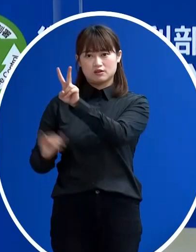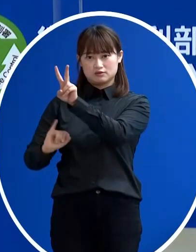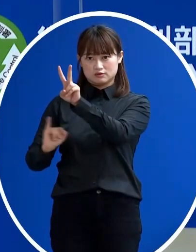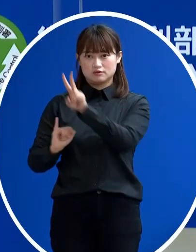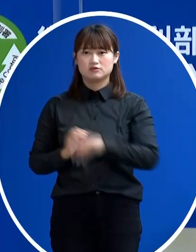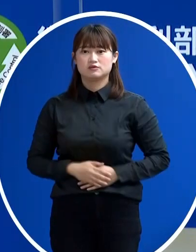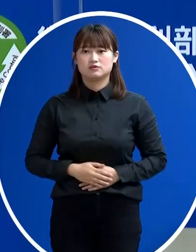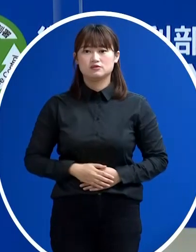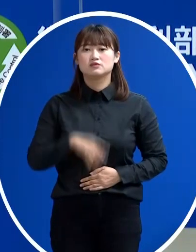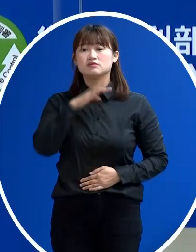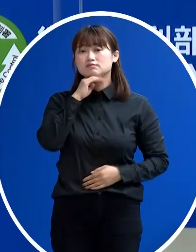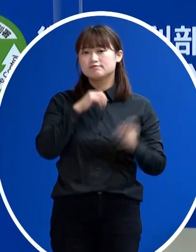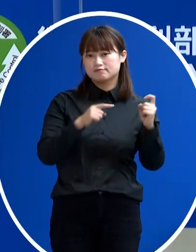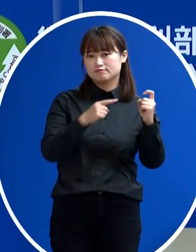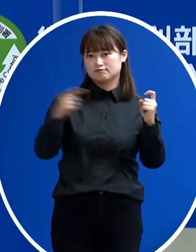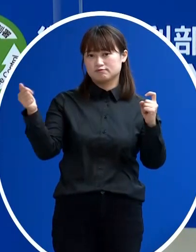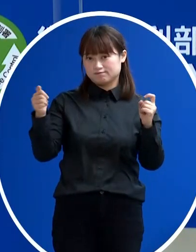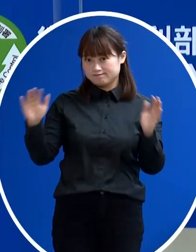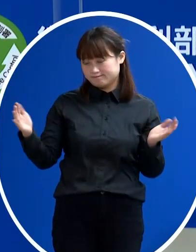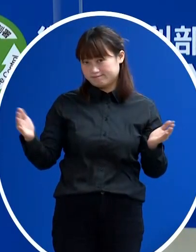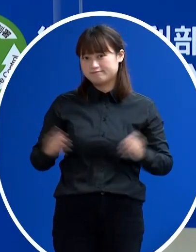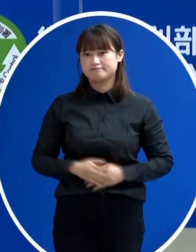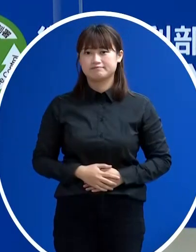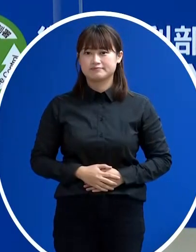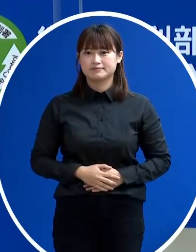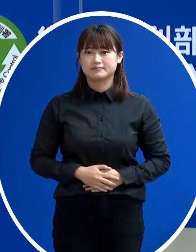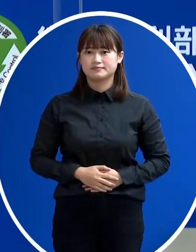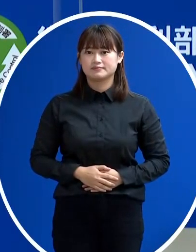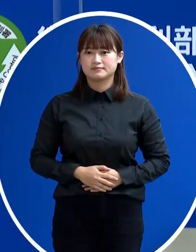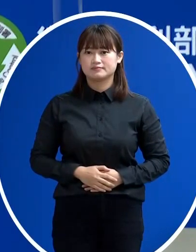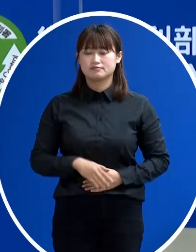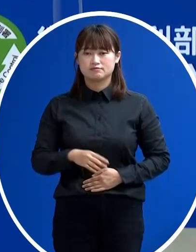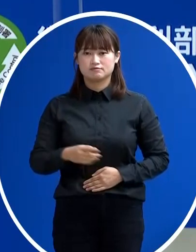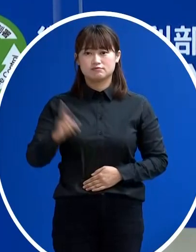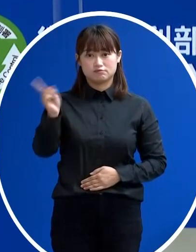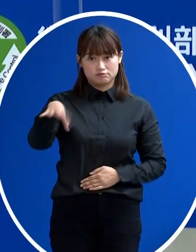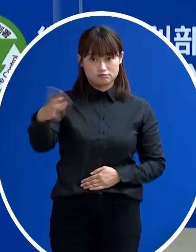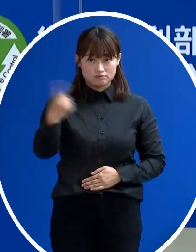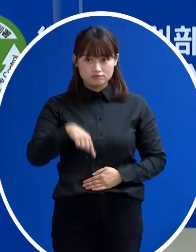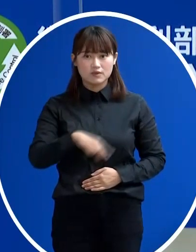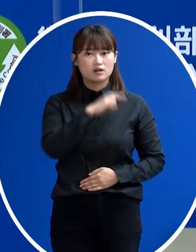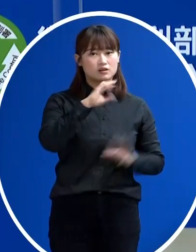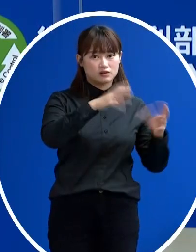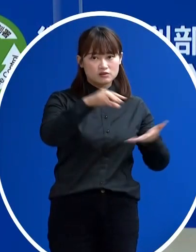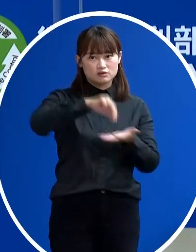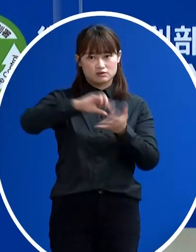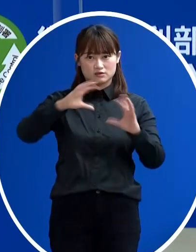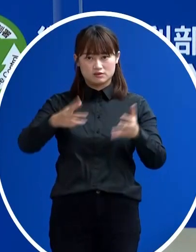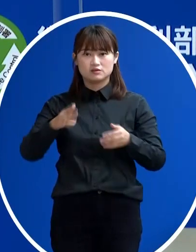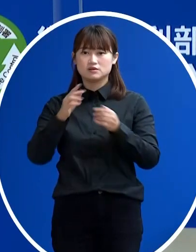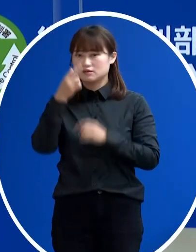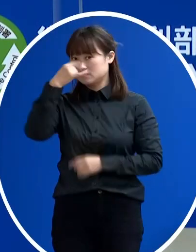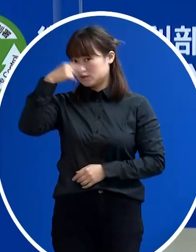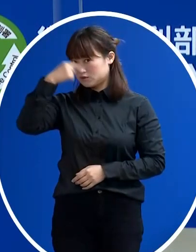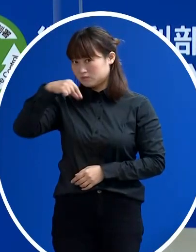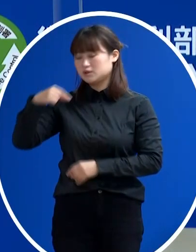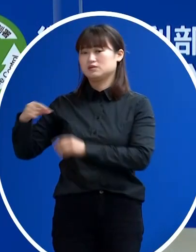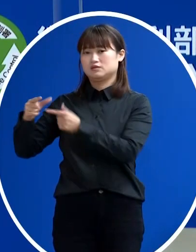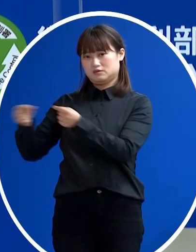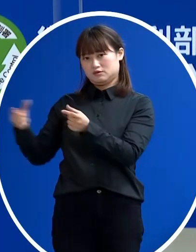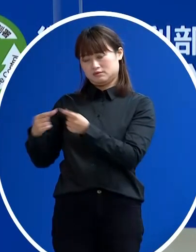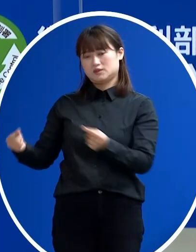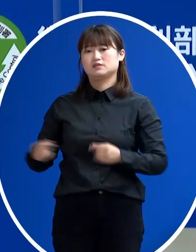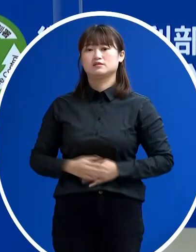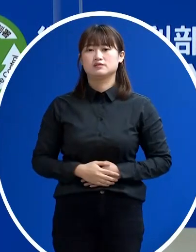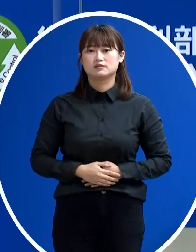女性，年龄介于十多岁到五十多岁，那分别来自英国、印尼、菲律宾跟日本入境